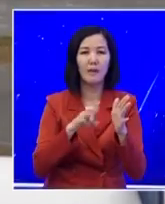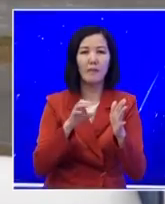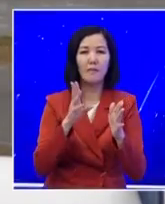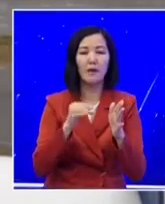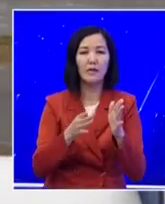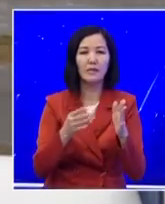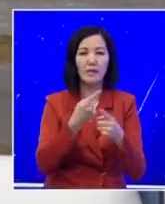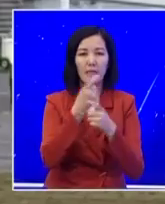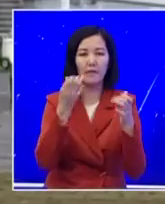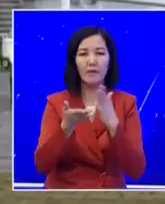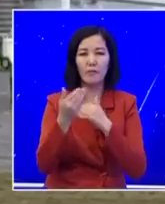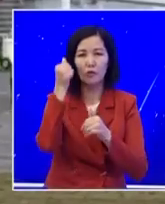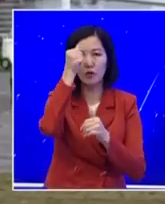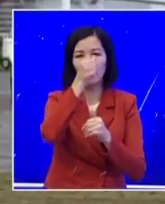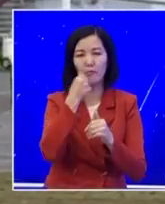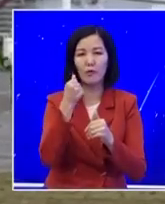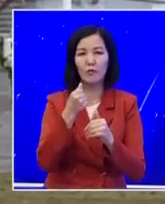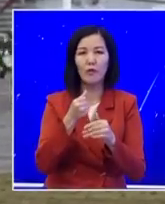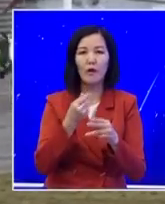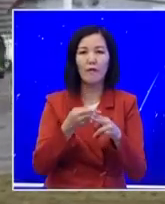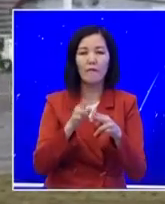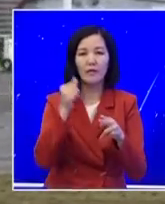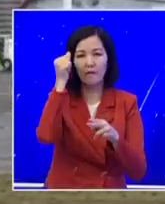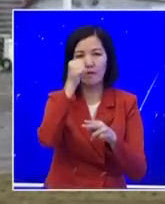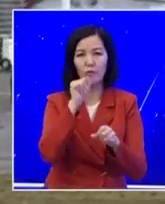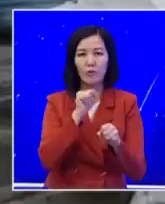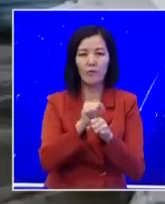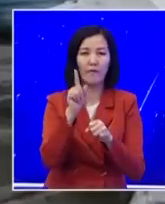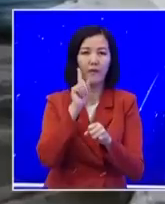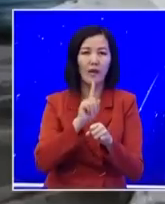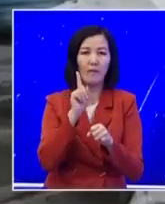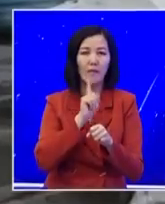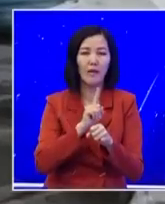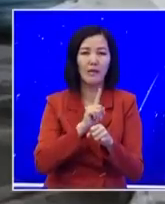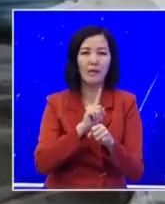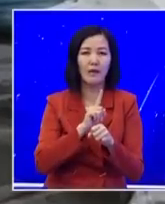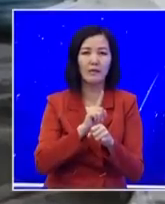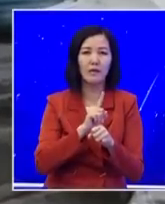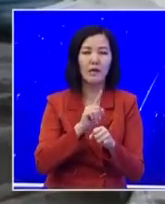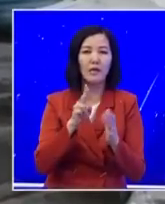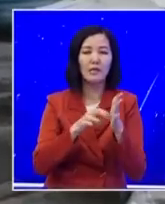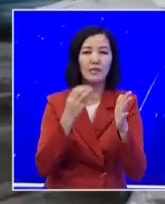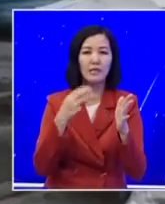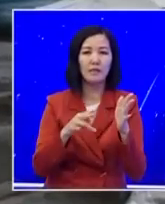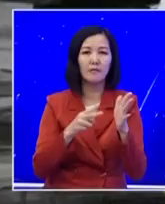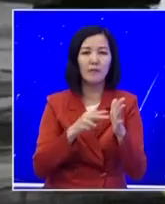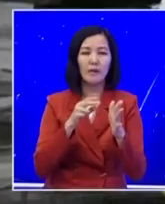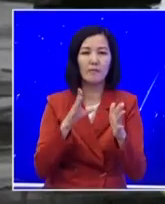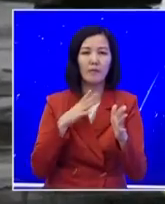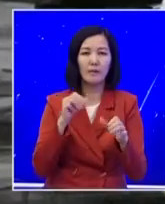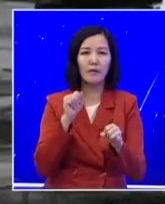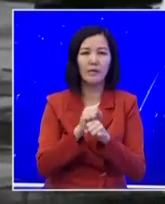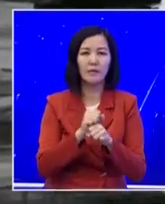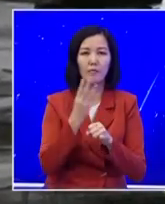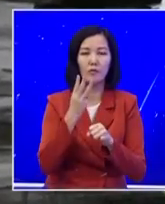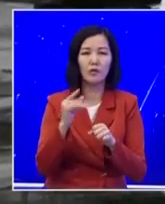С января текущего года оно было вовсе прекращено на временной основе. Эксплуатация Boeing 737 Max была приостановлена после